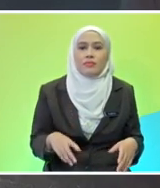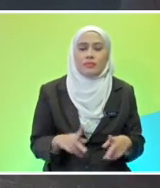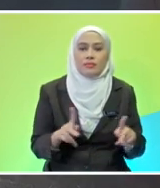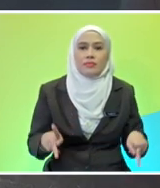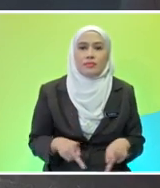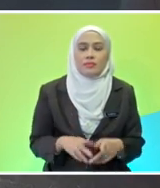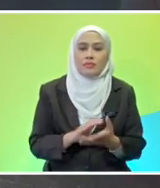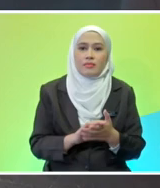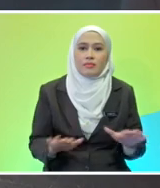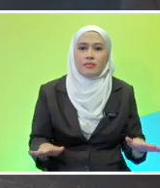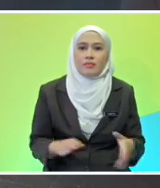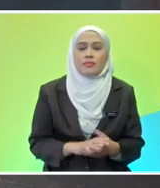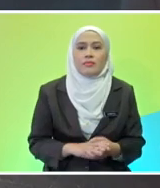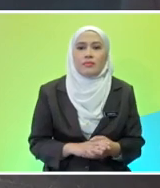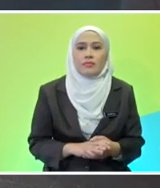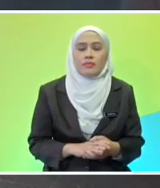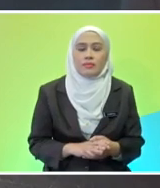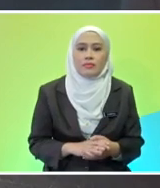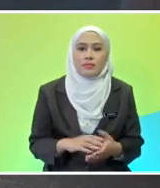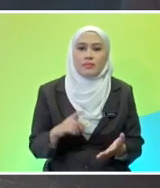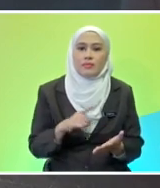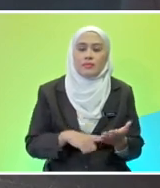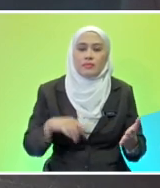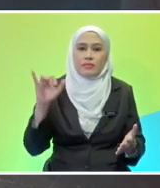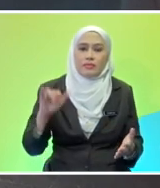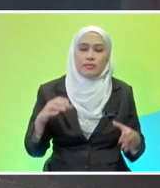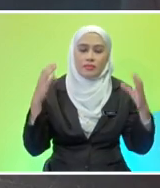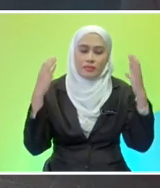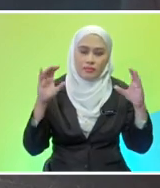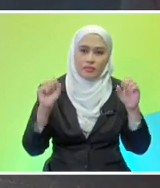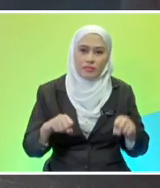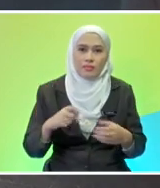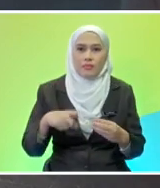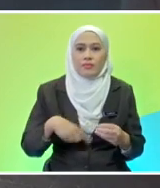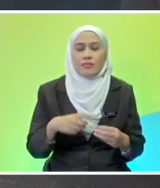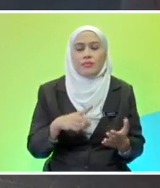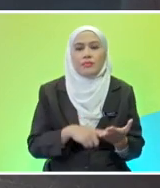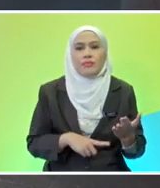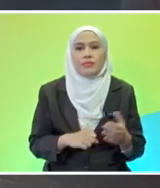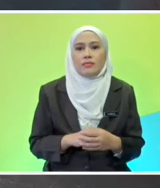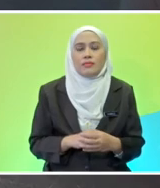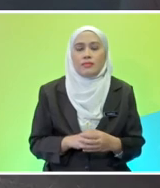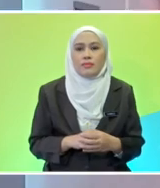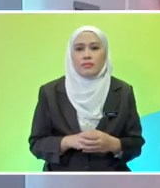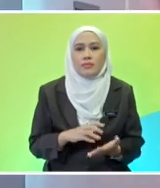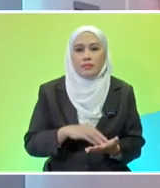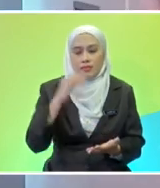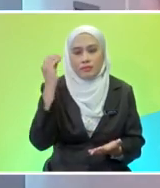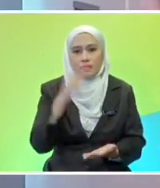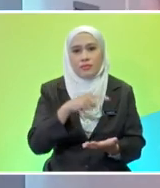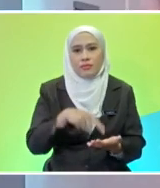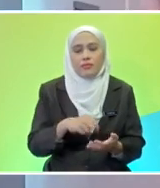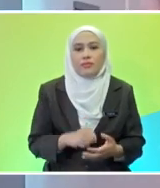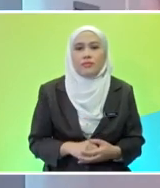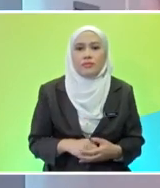saya dah menang. Jadi apa yang cikgu boleh rumuskan tentang pelajaran kita kali ini? Silakan cikgu. Okey, baiklah. Kita dah belajar, kita